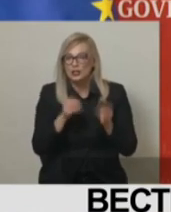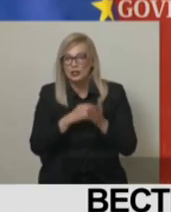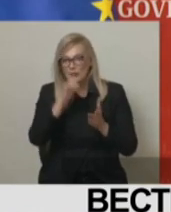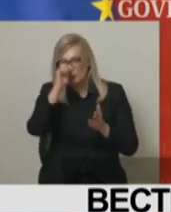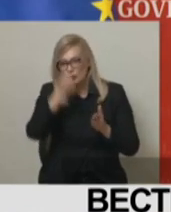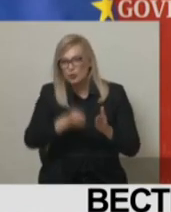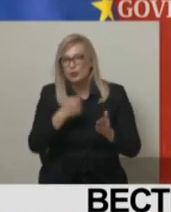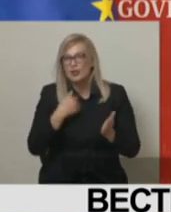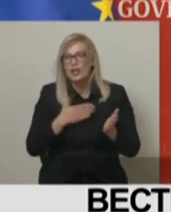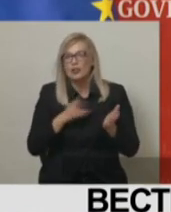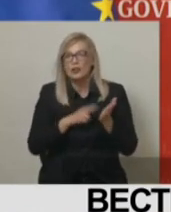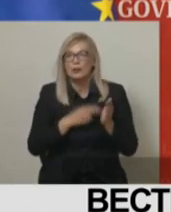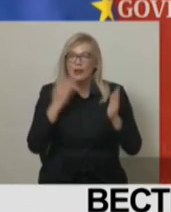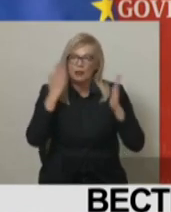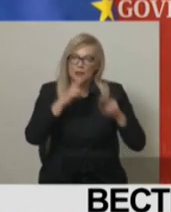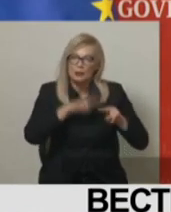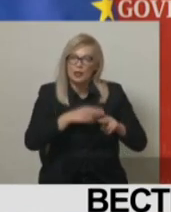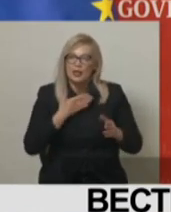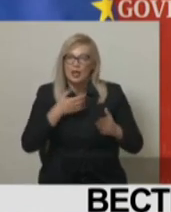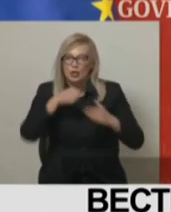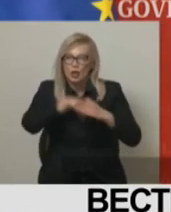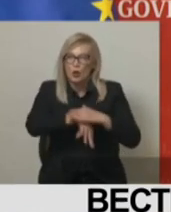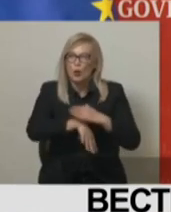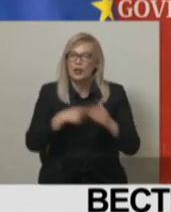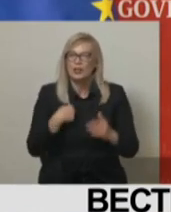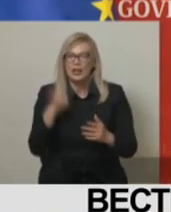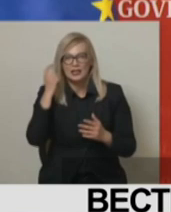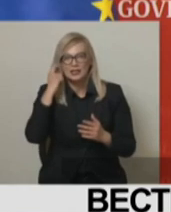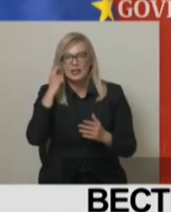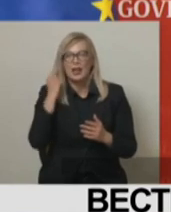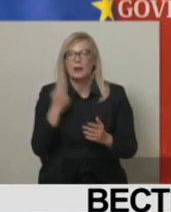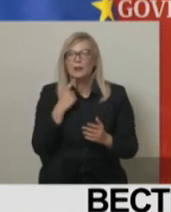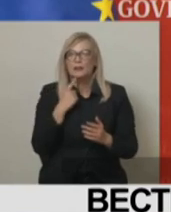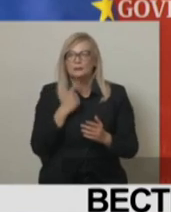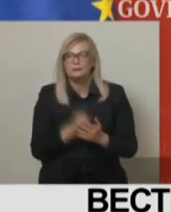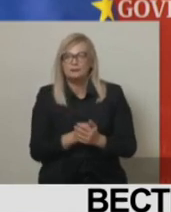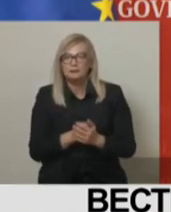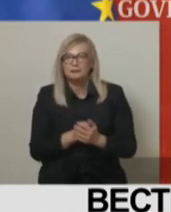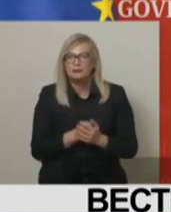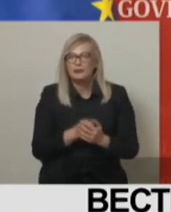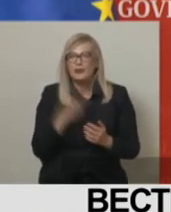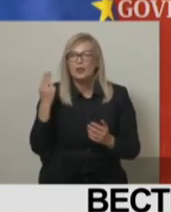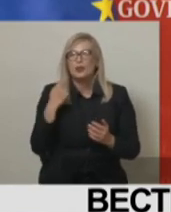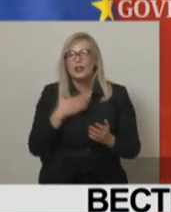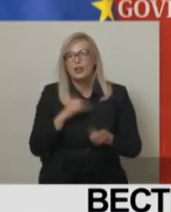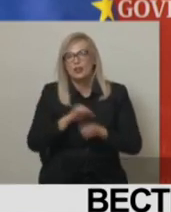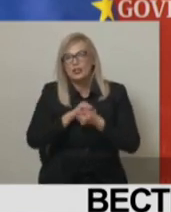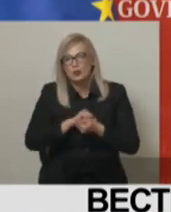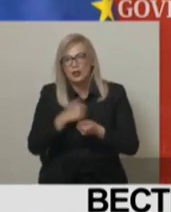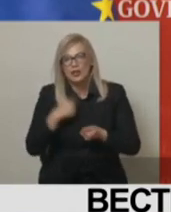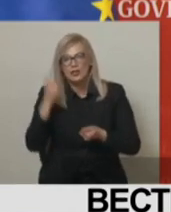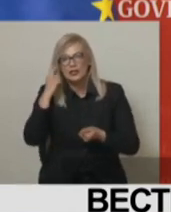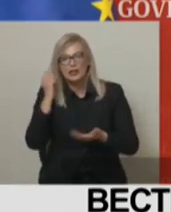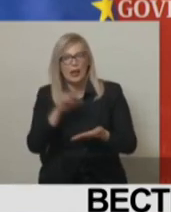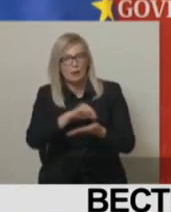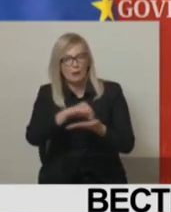нашите права на определба на нашите корени. Ние знаеме се словенската наша историја. Го знаеме